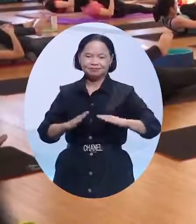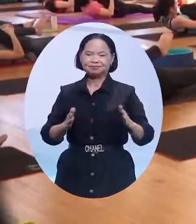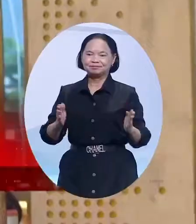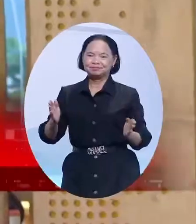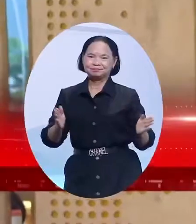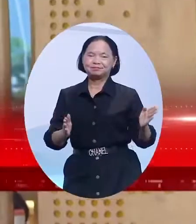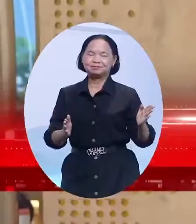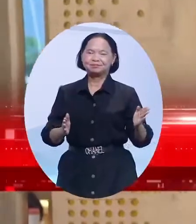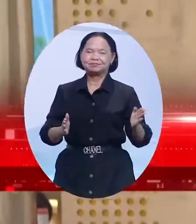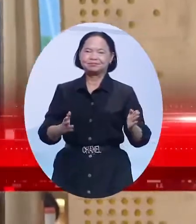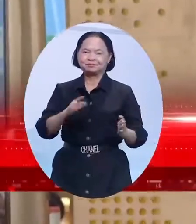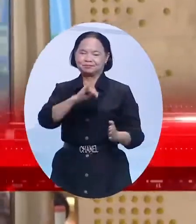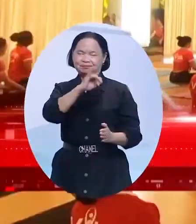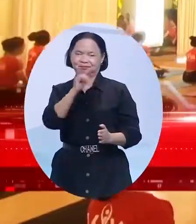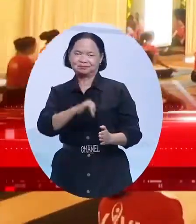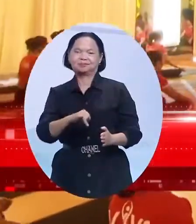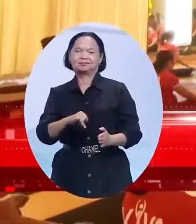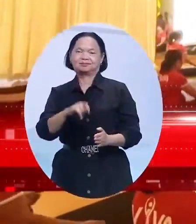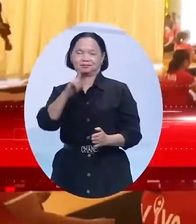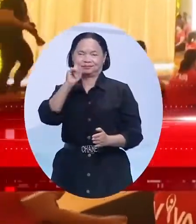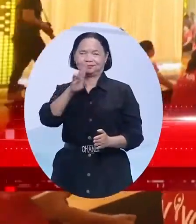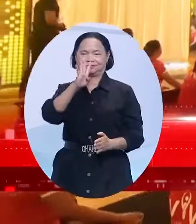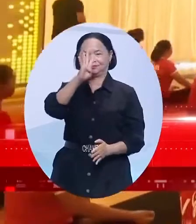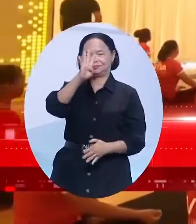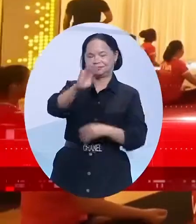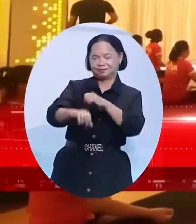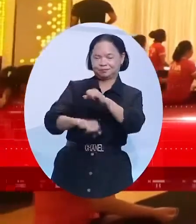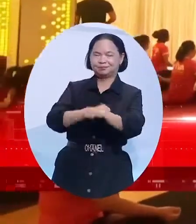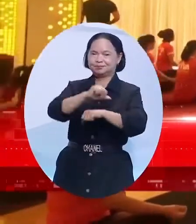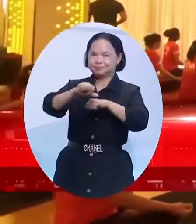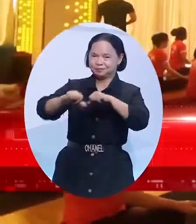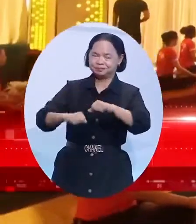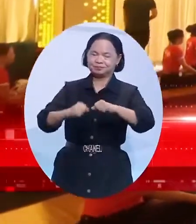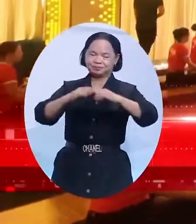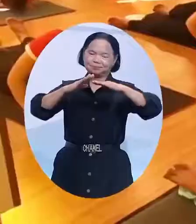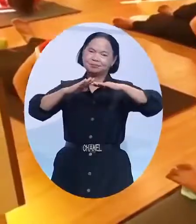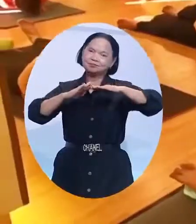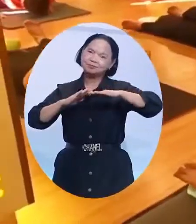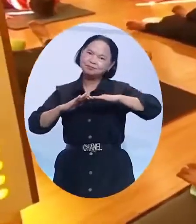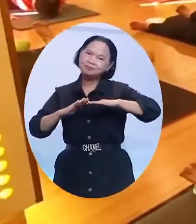gym, kickboxing, múa cổ trang. Sau 4 năm đi vào hoạt động, Viva Yoga and